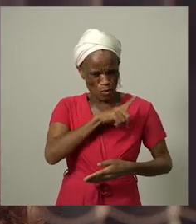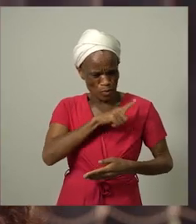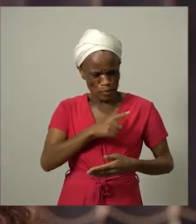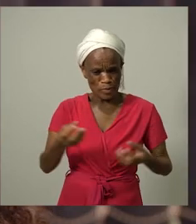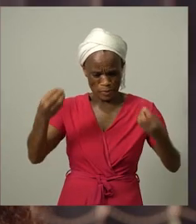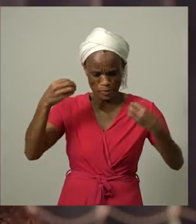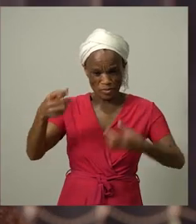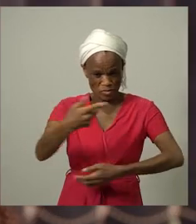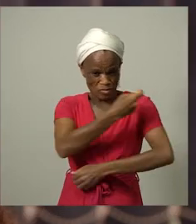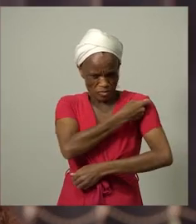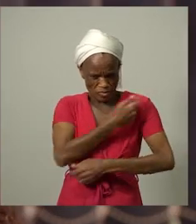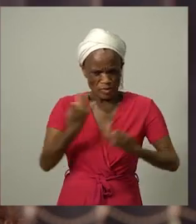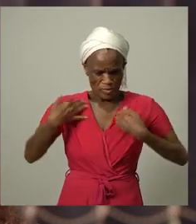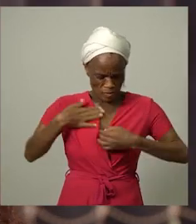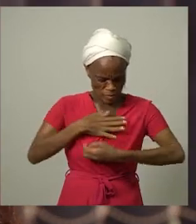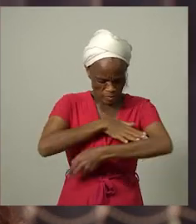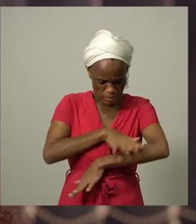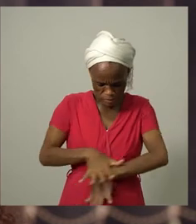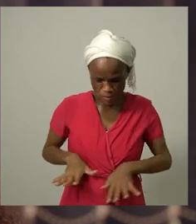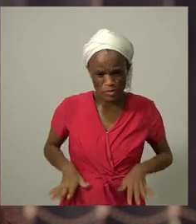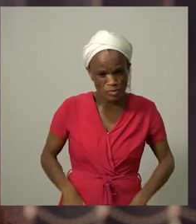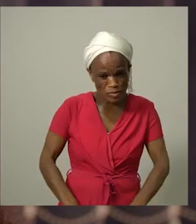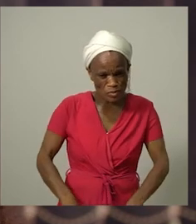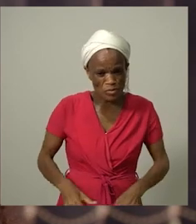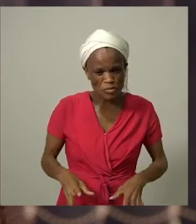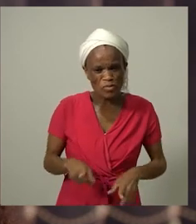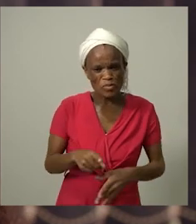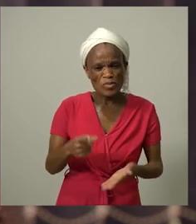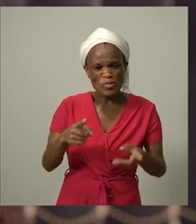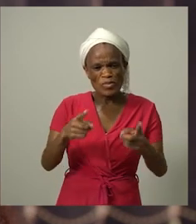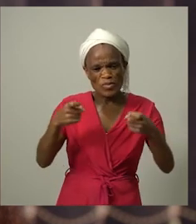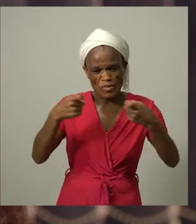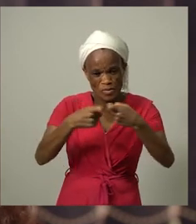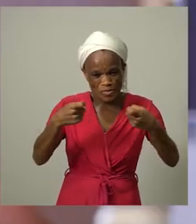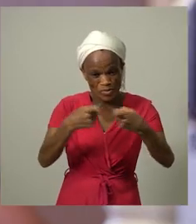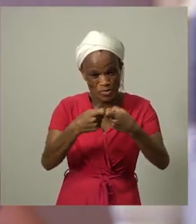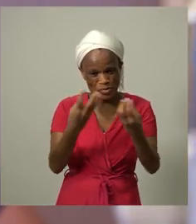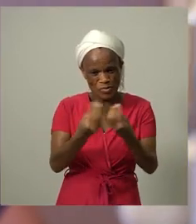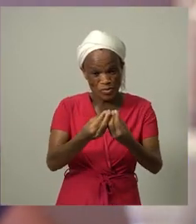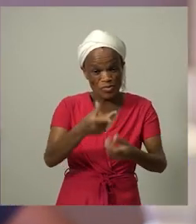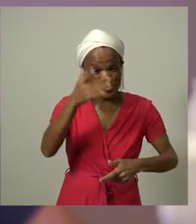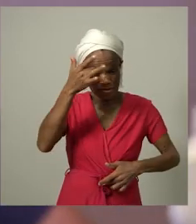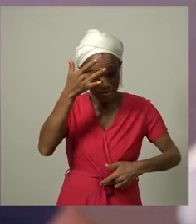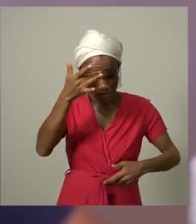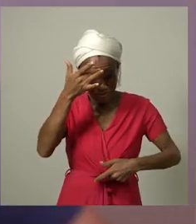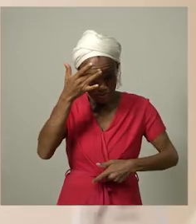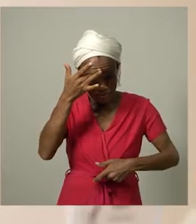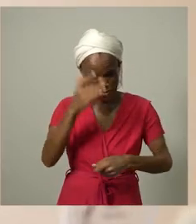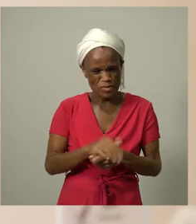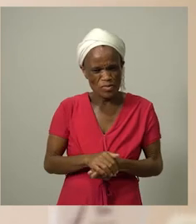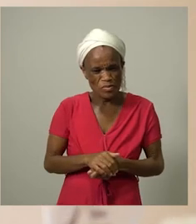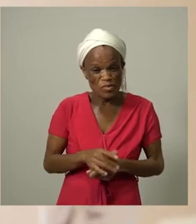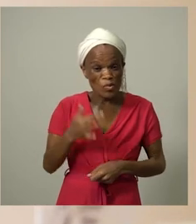emzimbeni ufundise umzimba wakho ukuthi mase lifika leli gciwane ulwa nalo kanjani. Uzokwenza isiqiniseko sokuthi uma